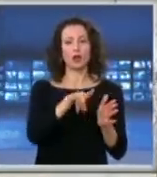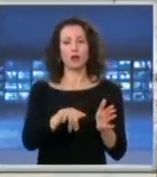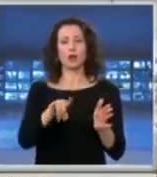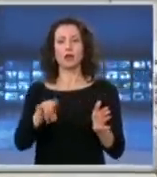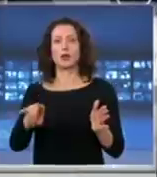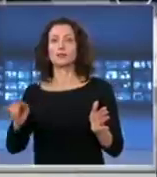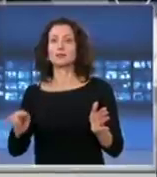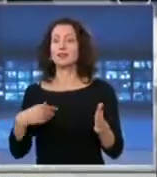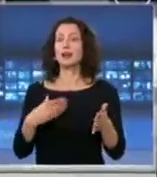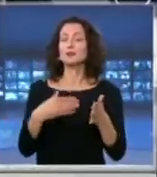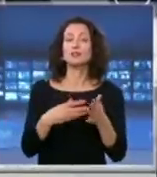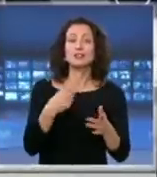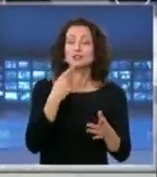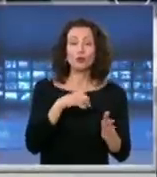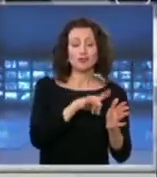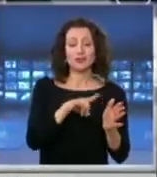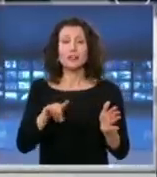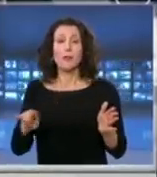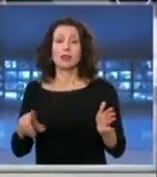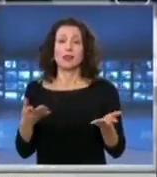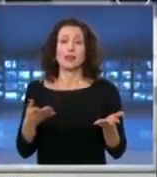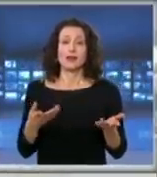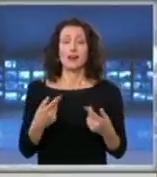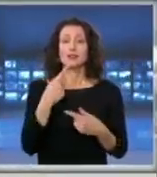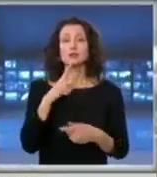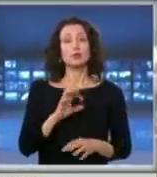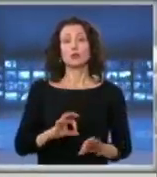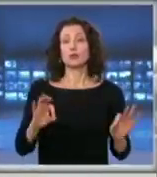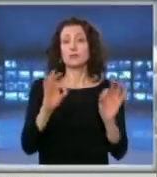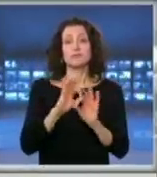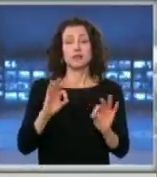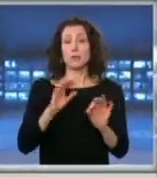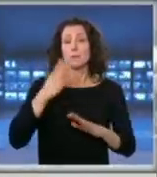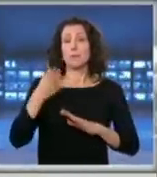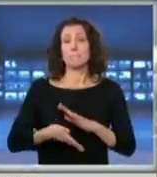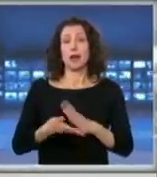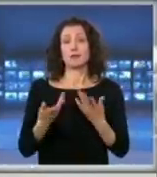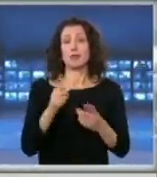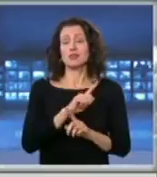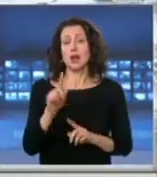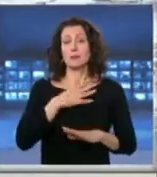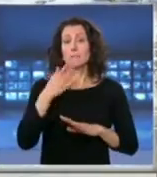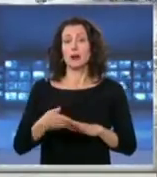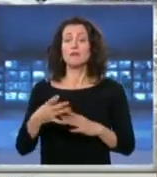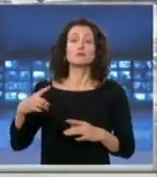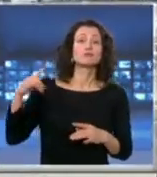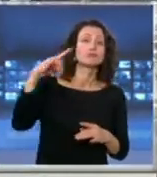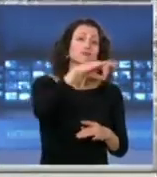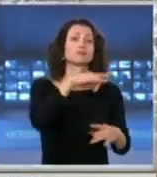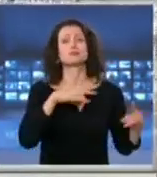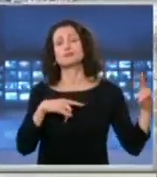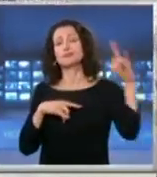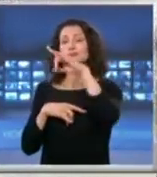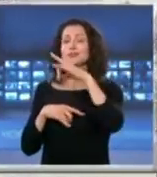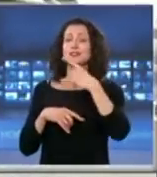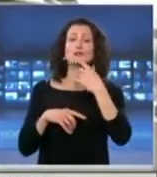Причината защо са на земята е такава, че почти вече нямаме право да летим никъде, защото всички държави по света са се